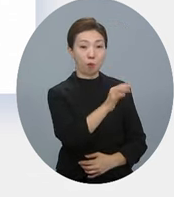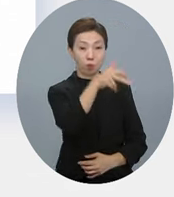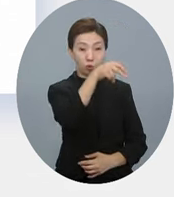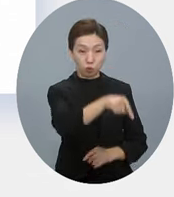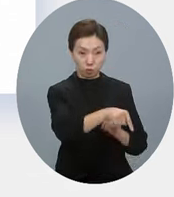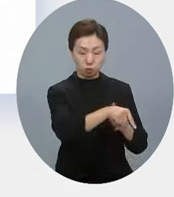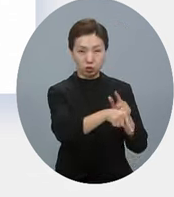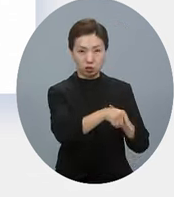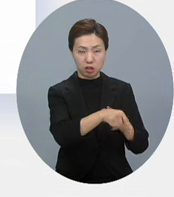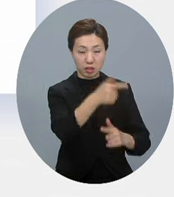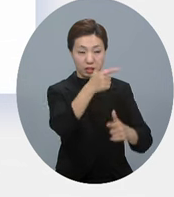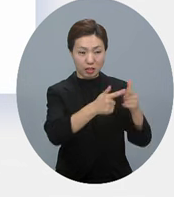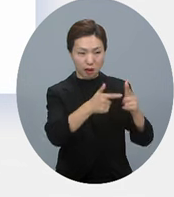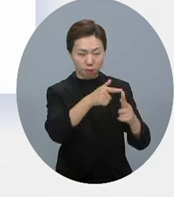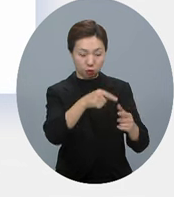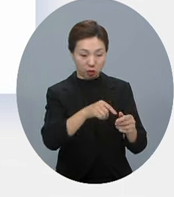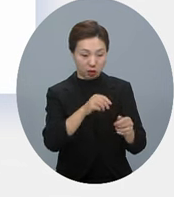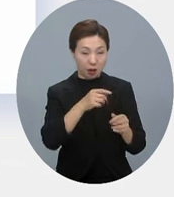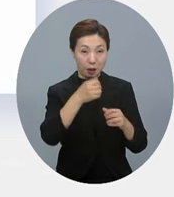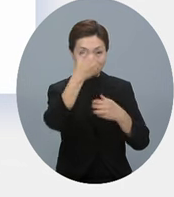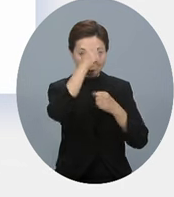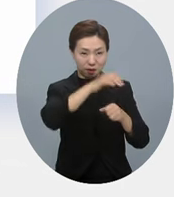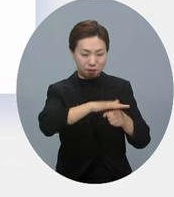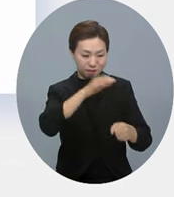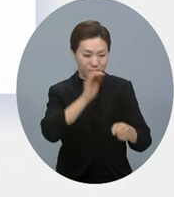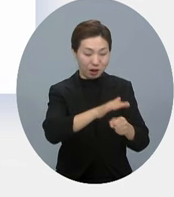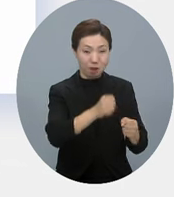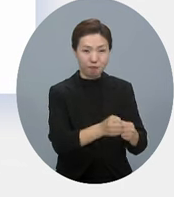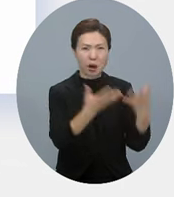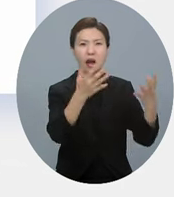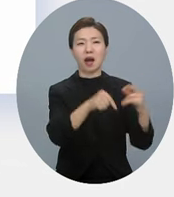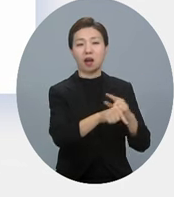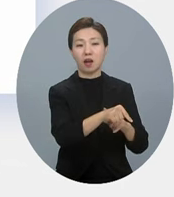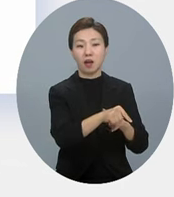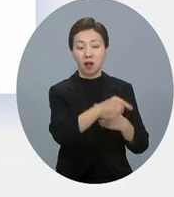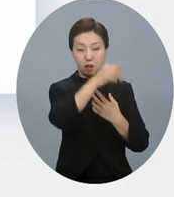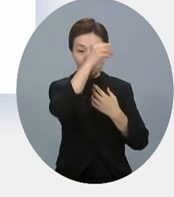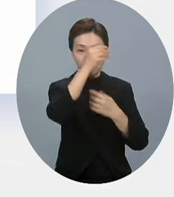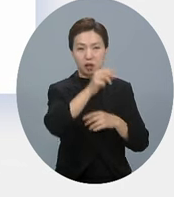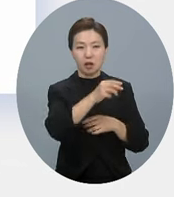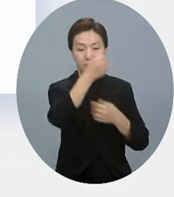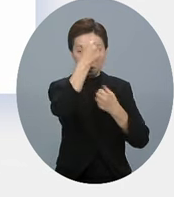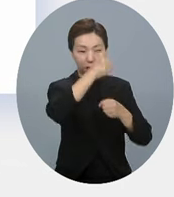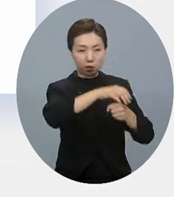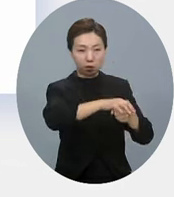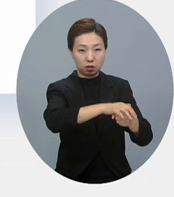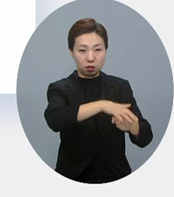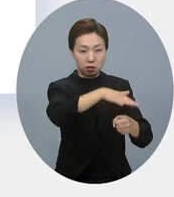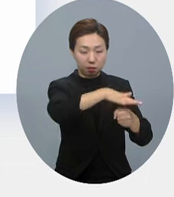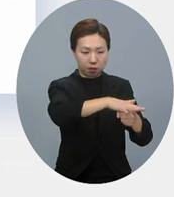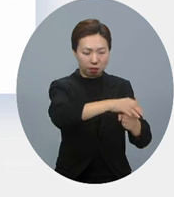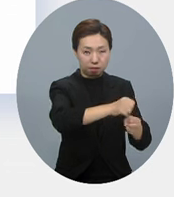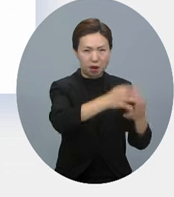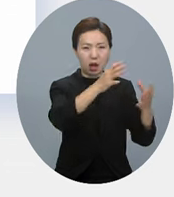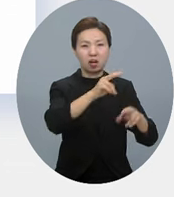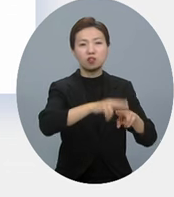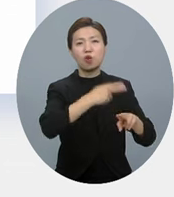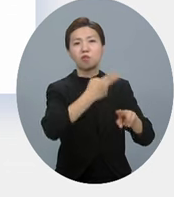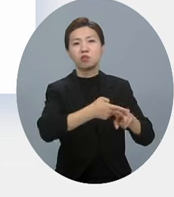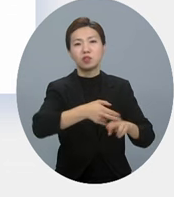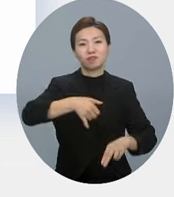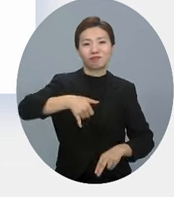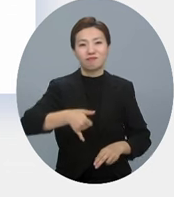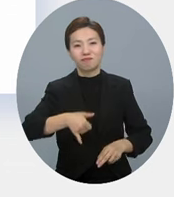지뢰를 빗대서 이제 그 발목 지뢰에 밟았을 때 그 경품이 목발 이런 이야기를 좀 하다 보니까 과거